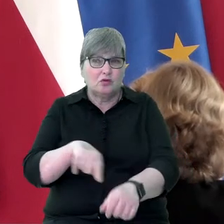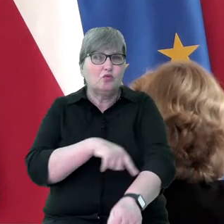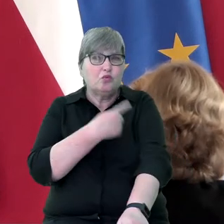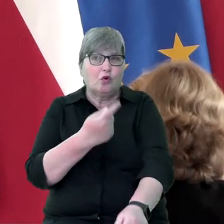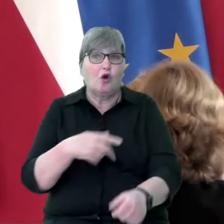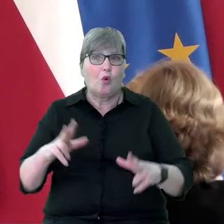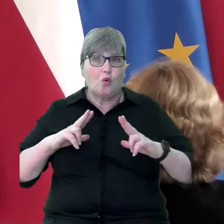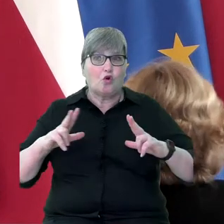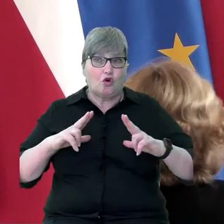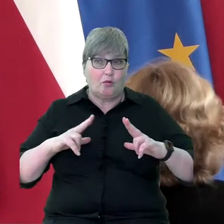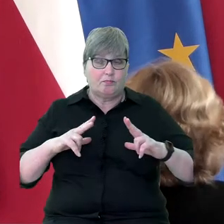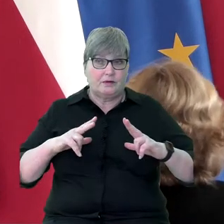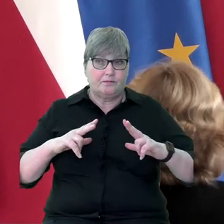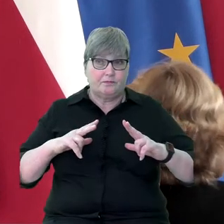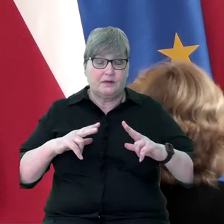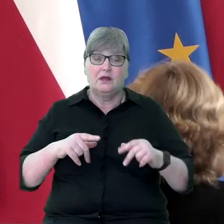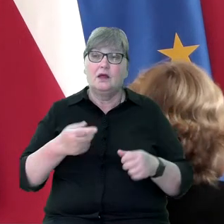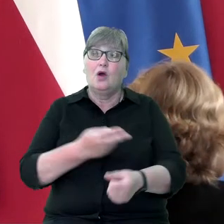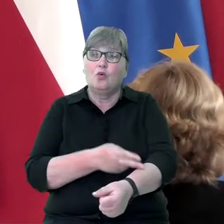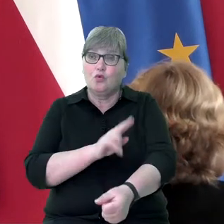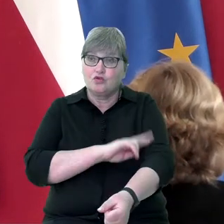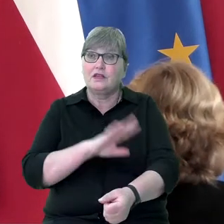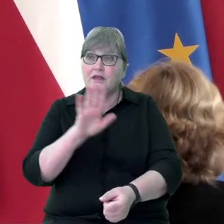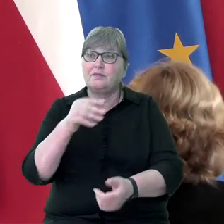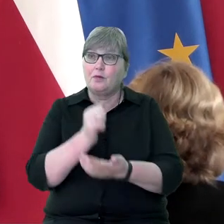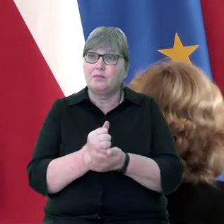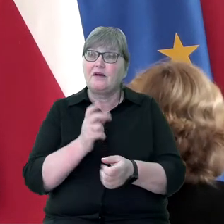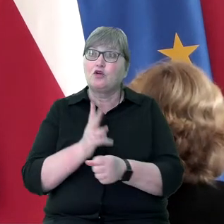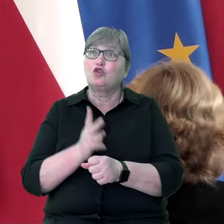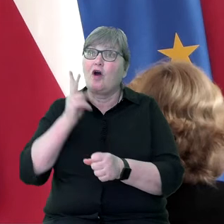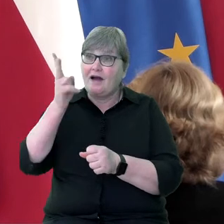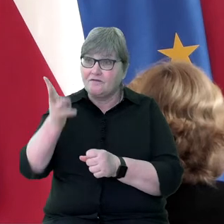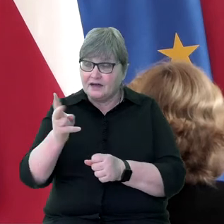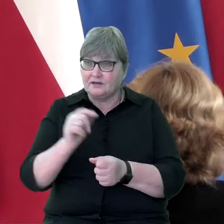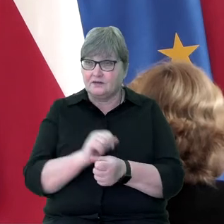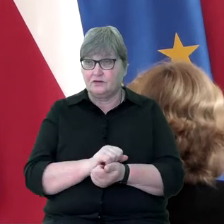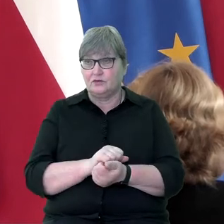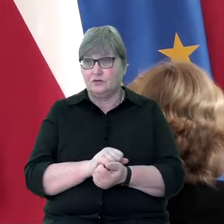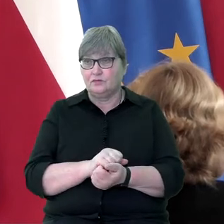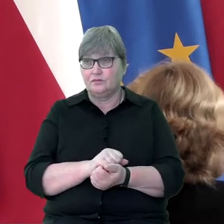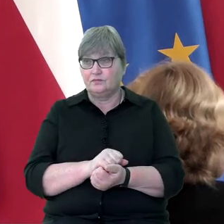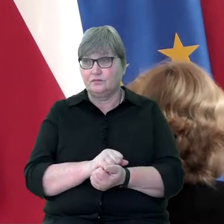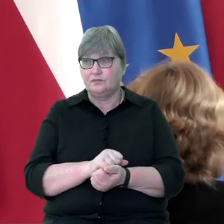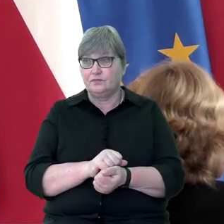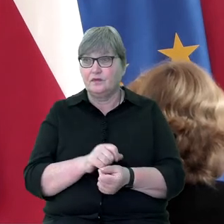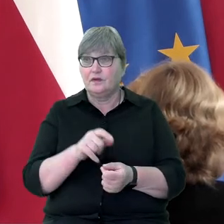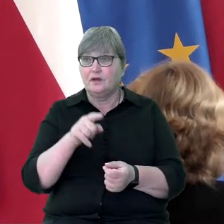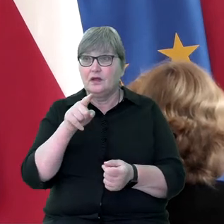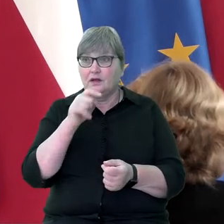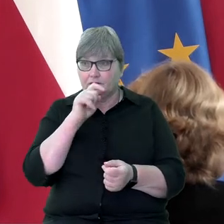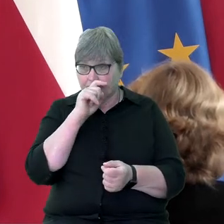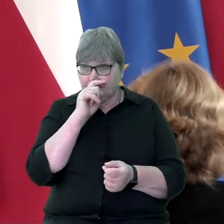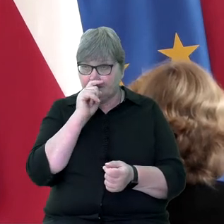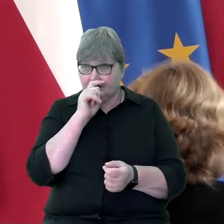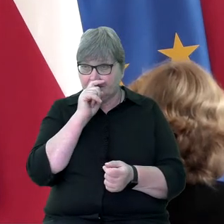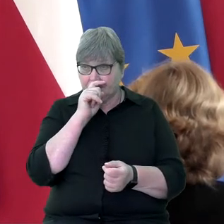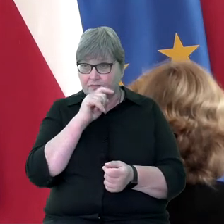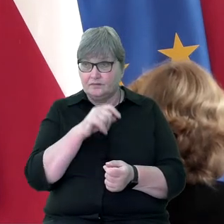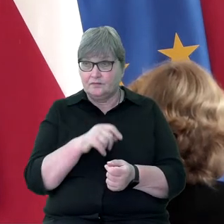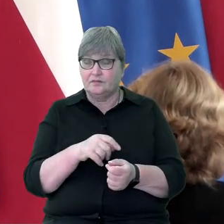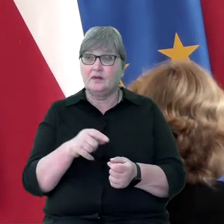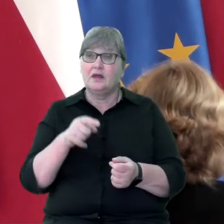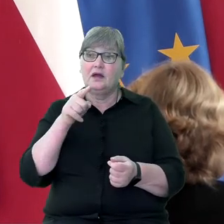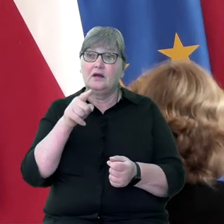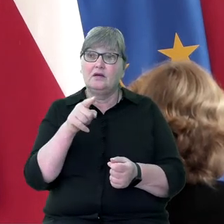Urzędnik miał też prawo do awansu na wyższe stopnie służbowe według zasad i ograniczeń określonych w ustawie i krępujących swobodne uznanie władzy